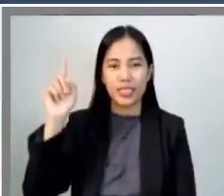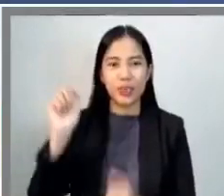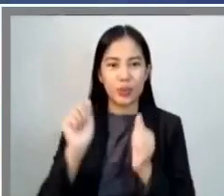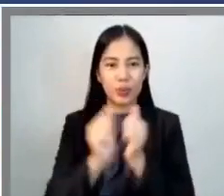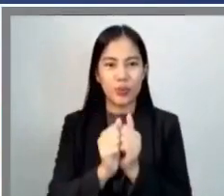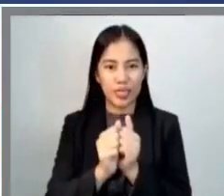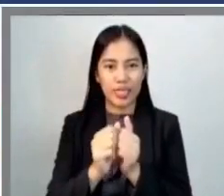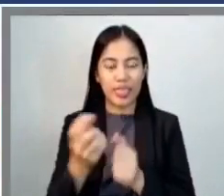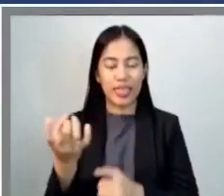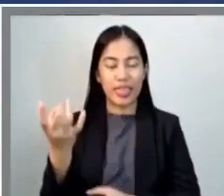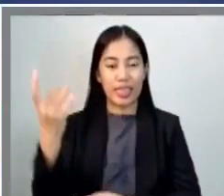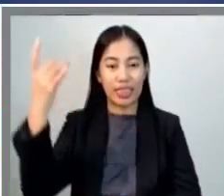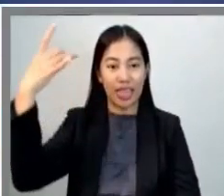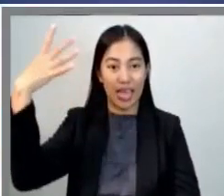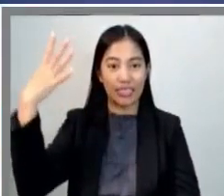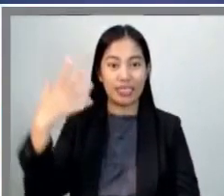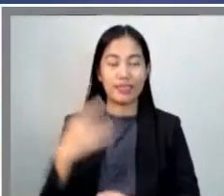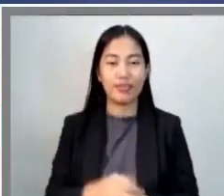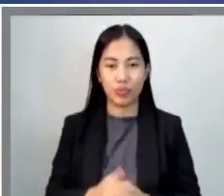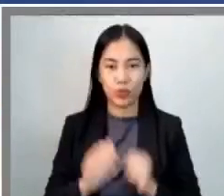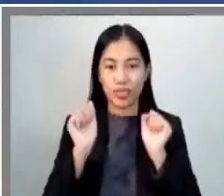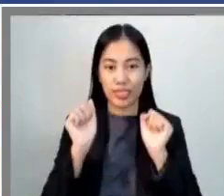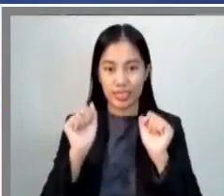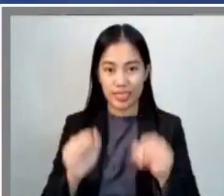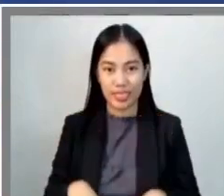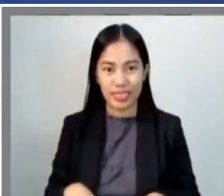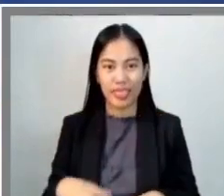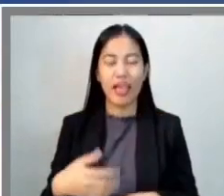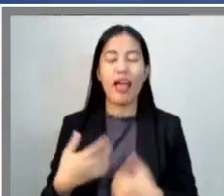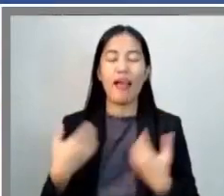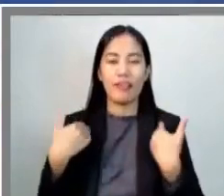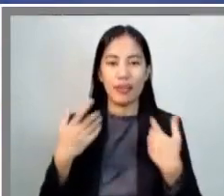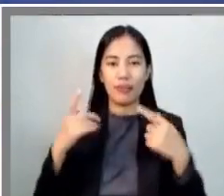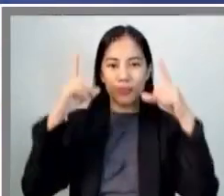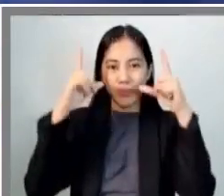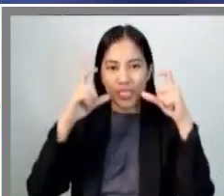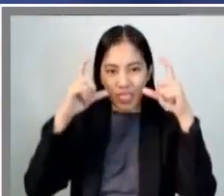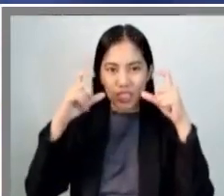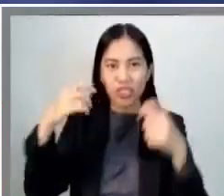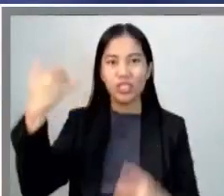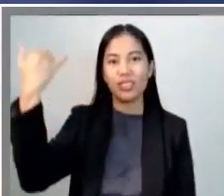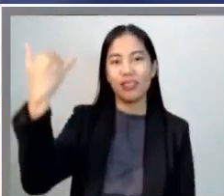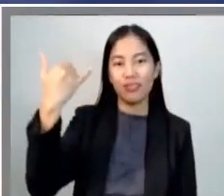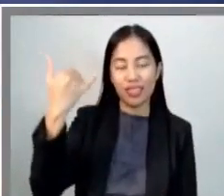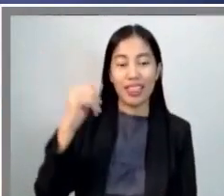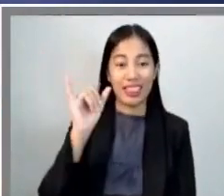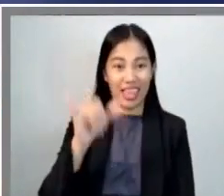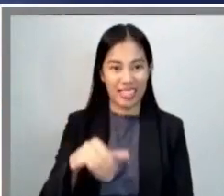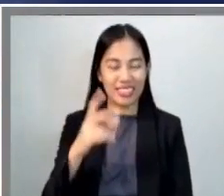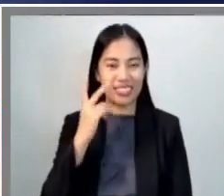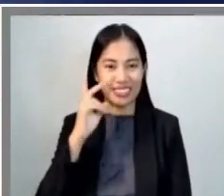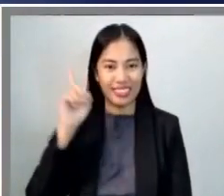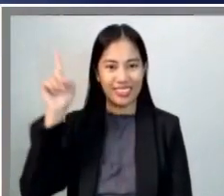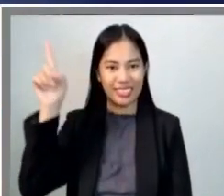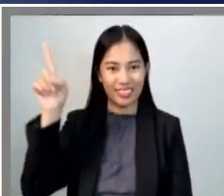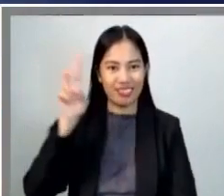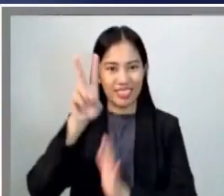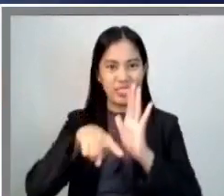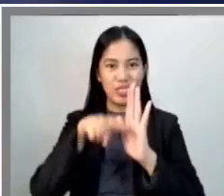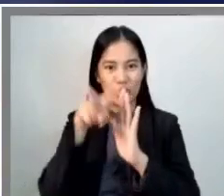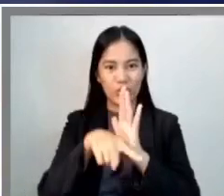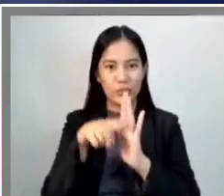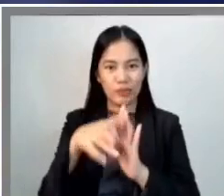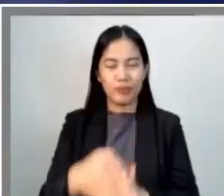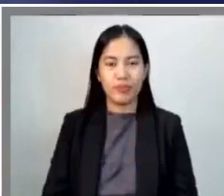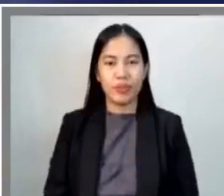doon mag-selfie-selfie, ganyan. Ayan, ito na yung nakikita natin ngayon sa video. Ayan, at balita ko, yan yung kamangha-mangha naman talaga yung light